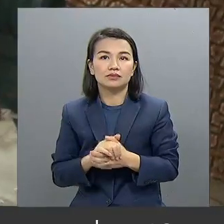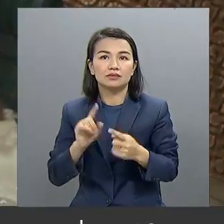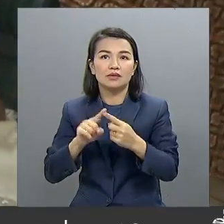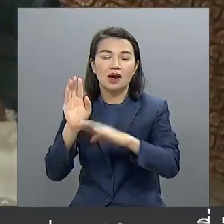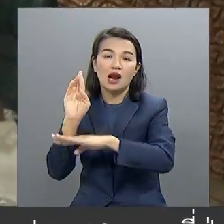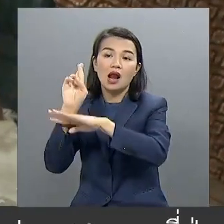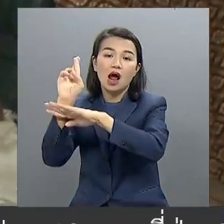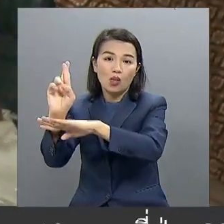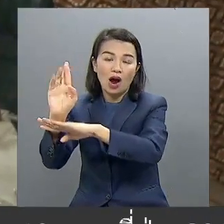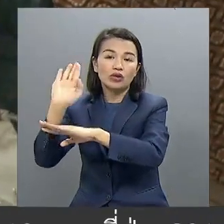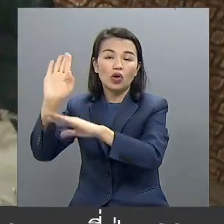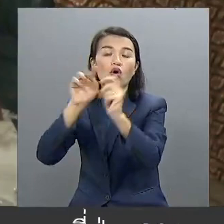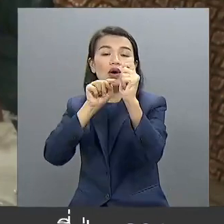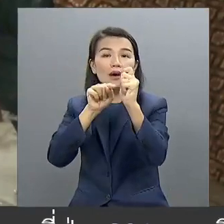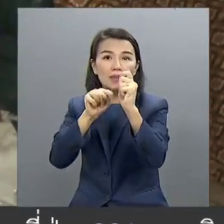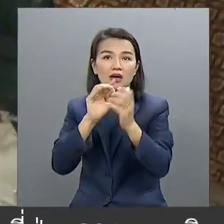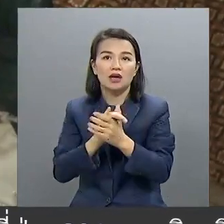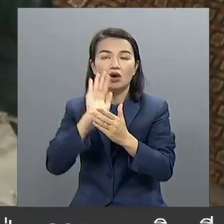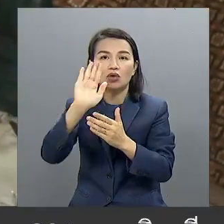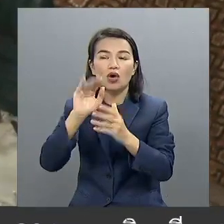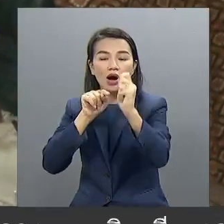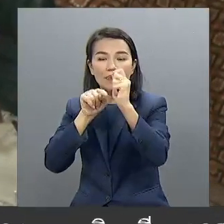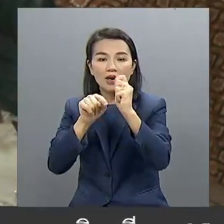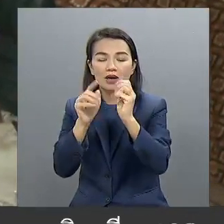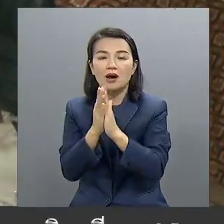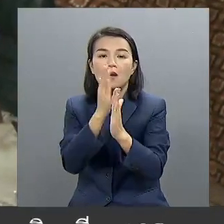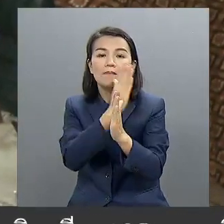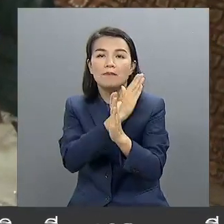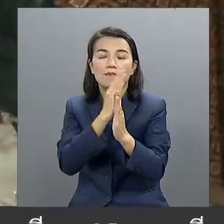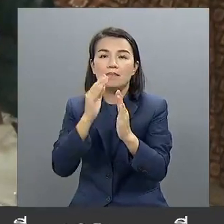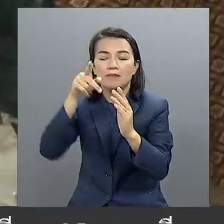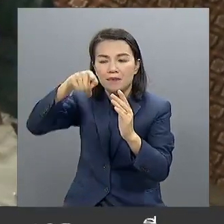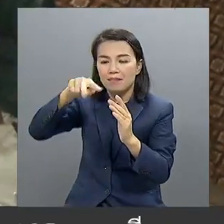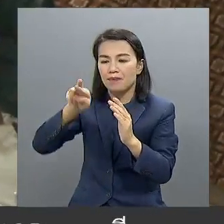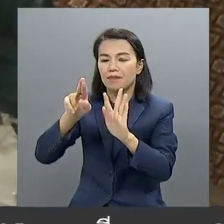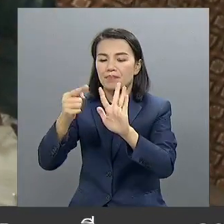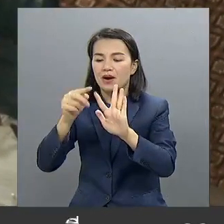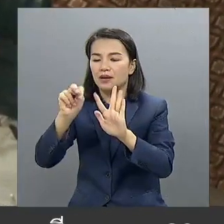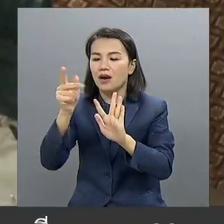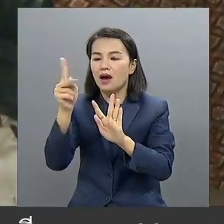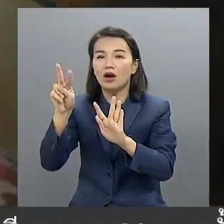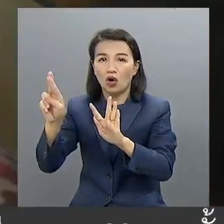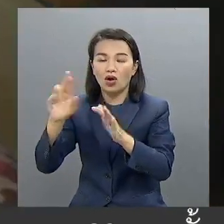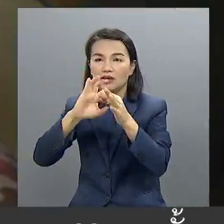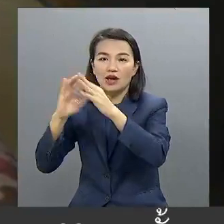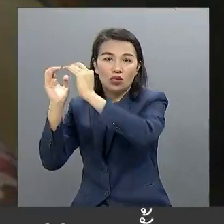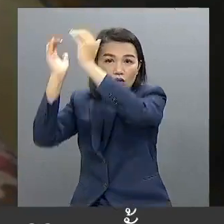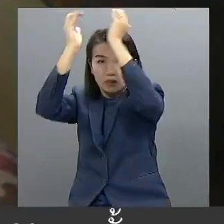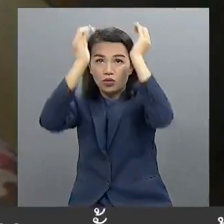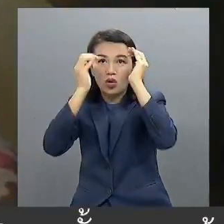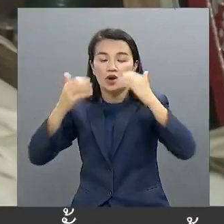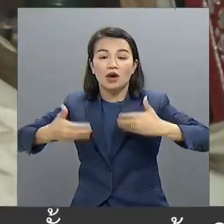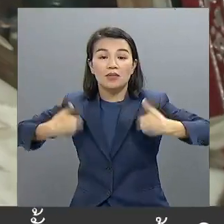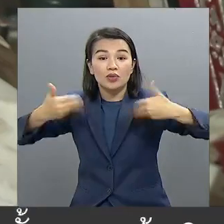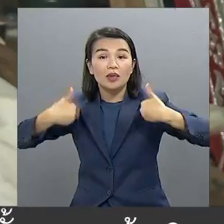ภานะครับเกีวกัขึข้น ไ้นี่ล่ เพื่อนขัดเย็บปักเรามีความสขกบผดทเราทำนี้ ใชไหมค่